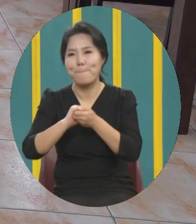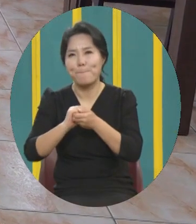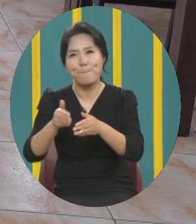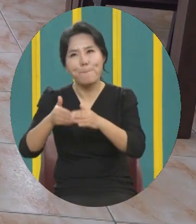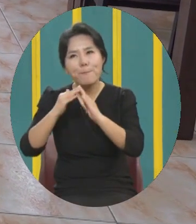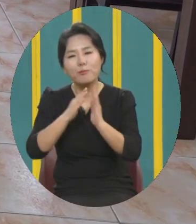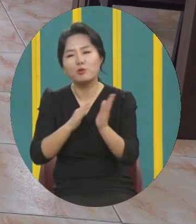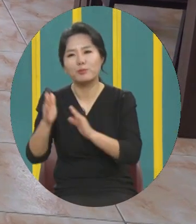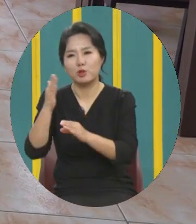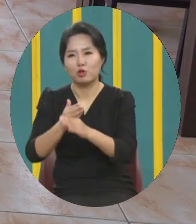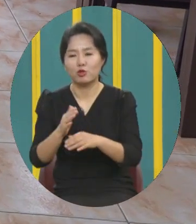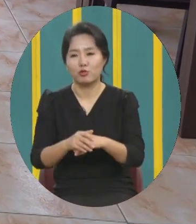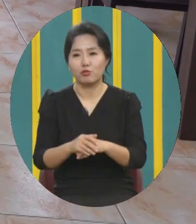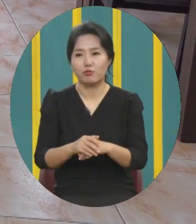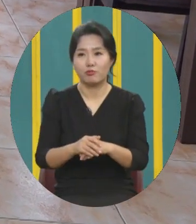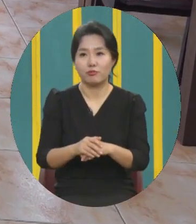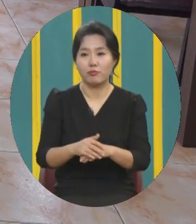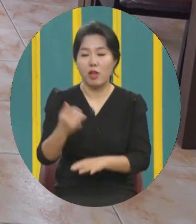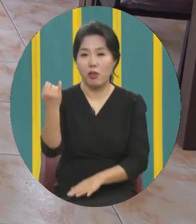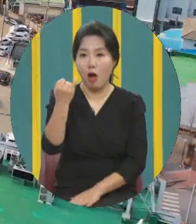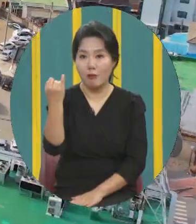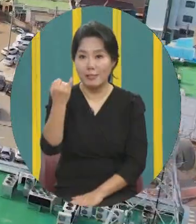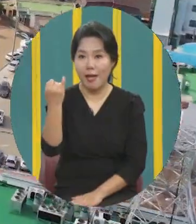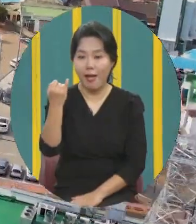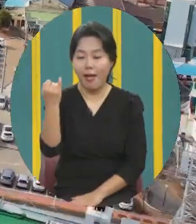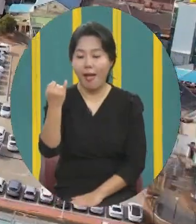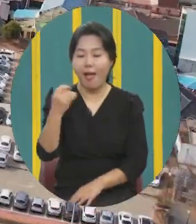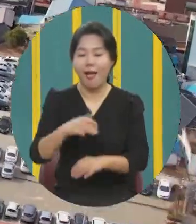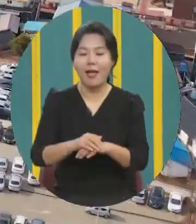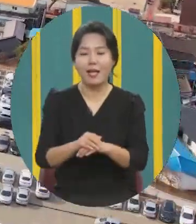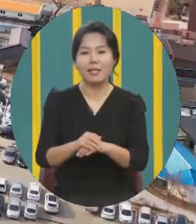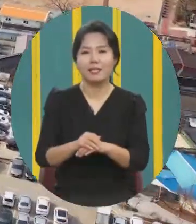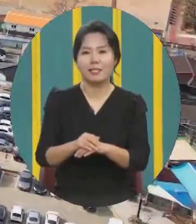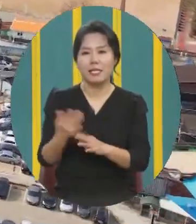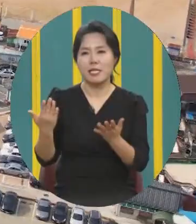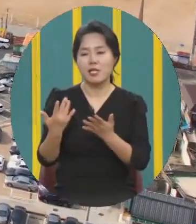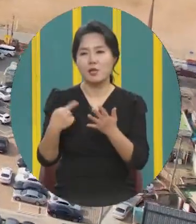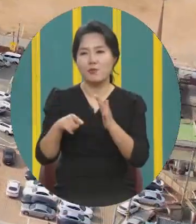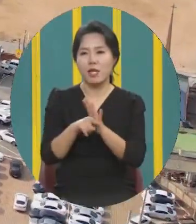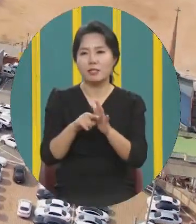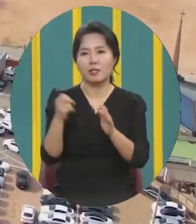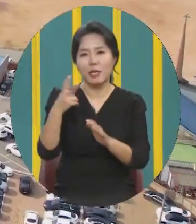업무를 위해 기철 씨가 자주 찾는 곳은 바로 홍성군청.